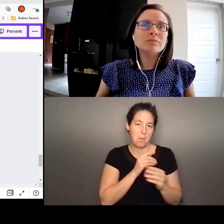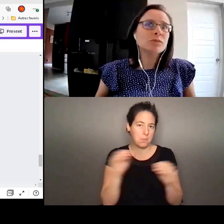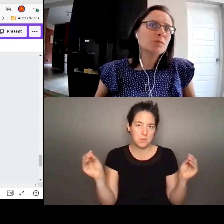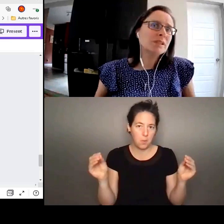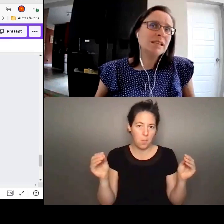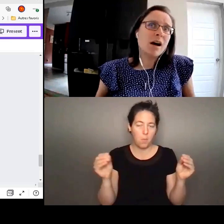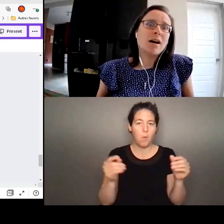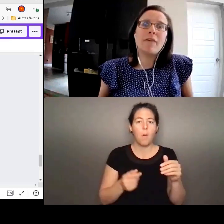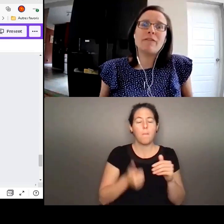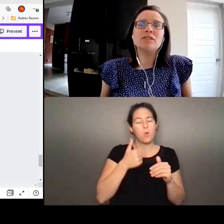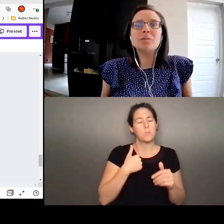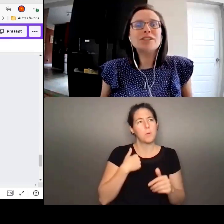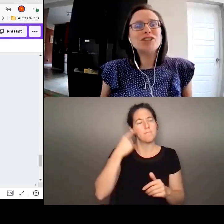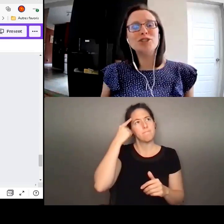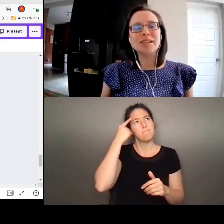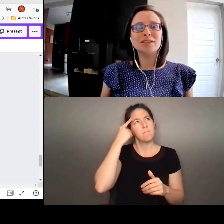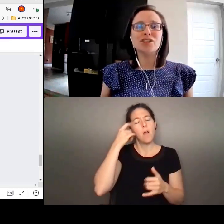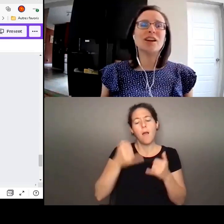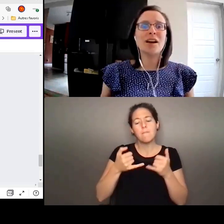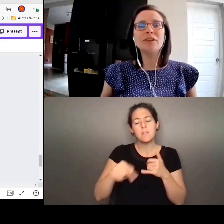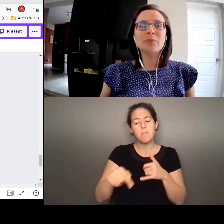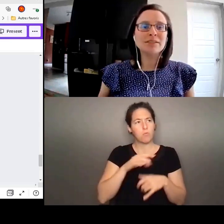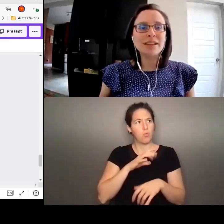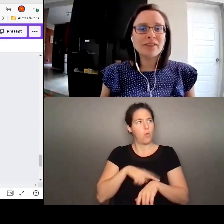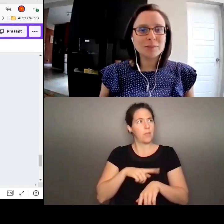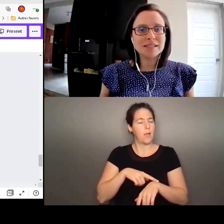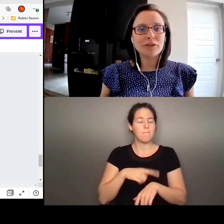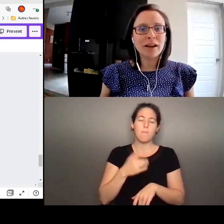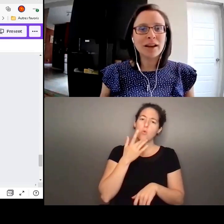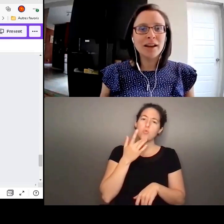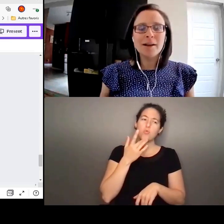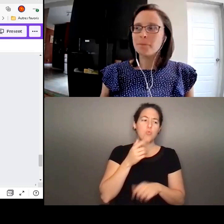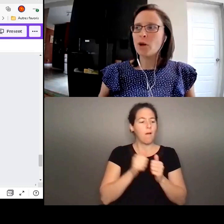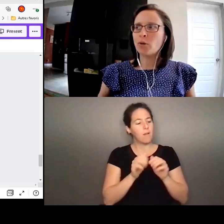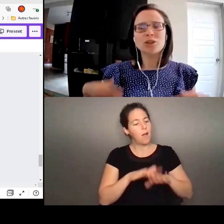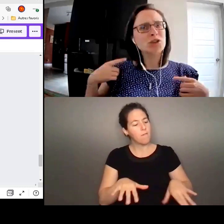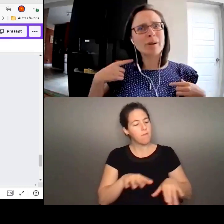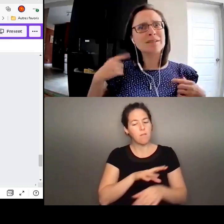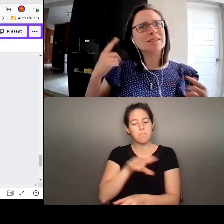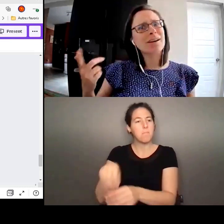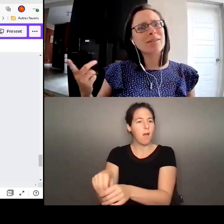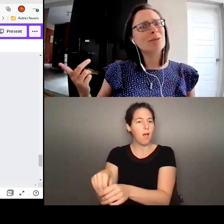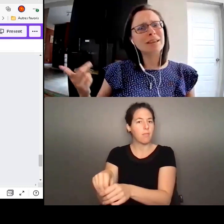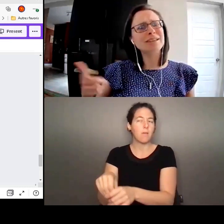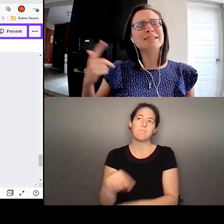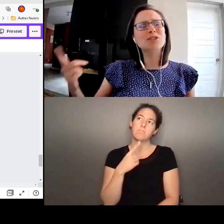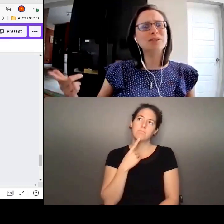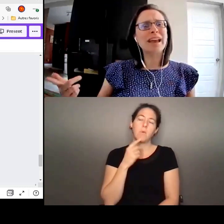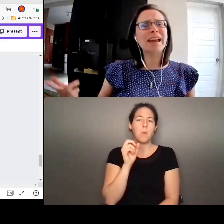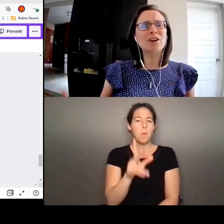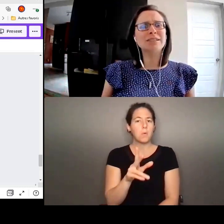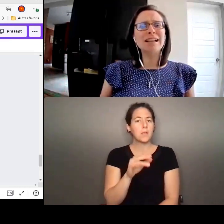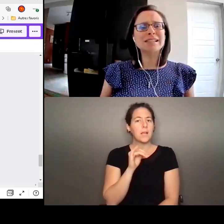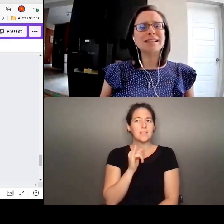plutôt, je me dis, ah, en fin de semaine, j'ai du temps, j'aurais envie de planter avec mes enfants. Donc, je pense, ah, OK, si je